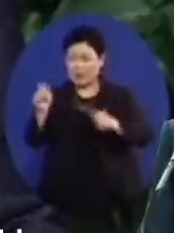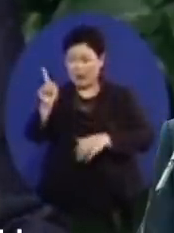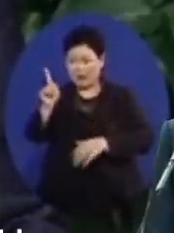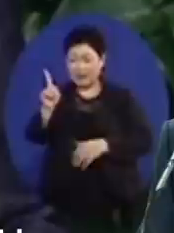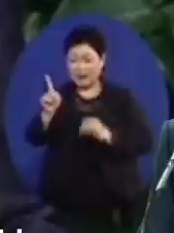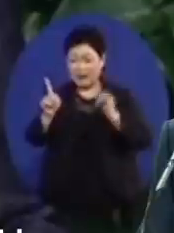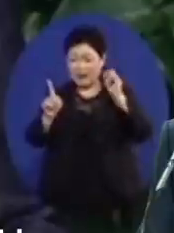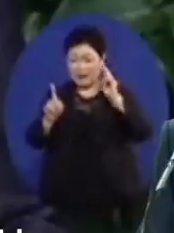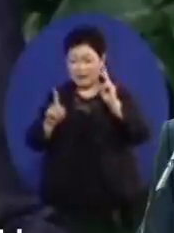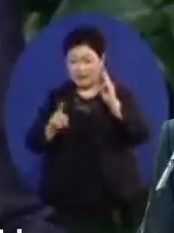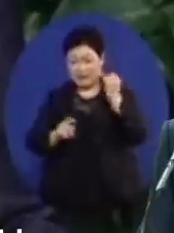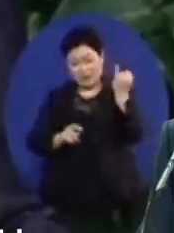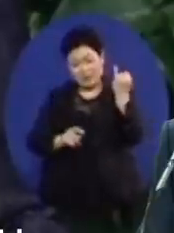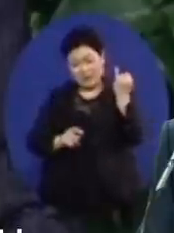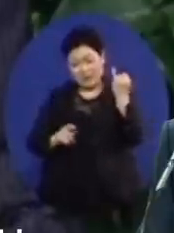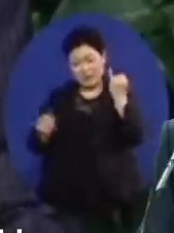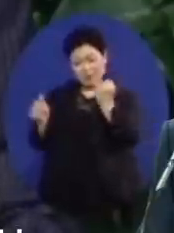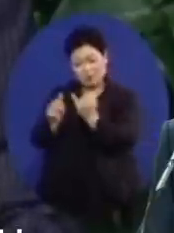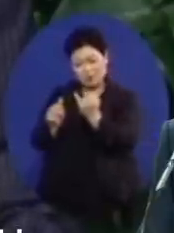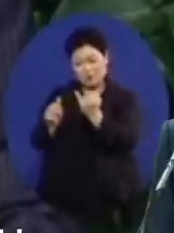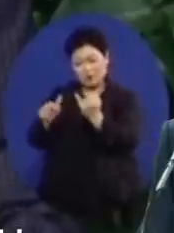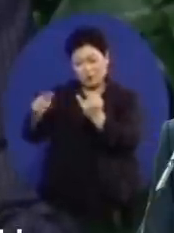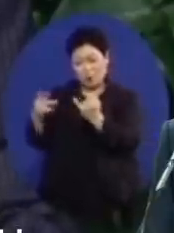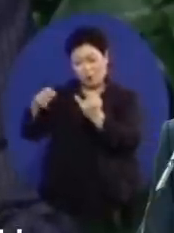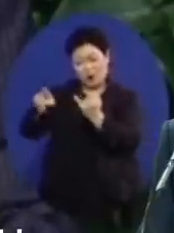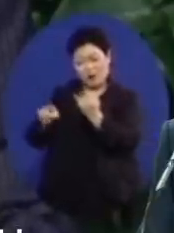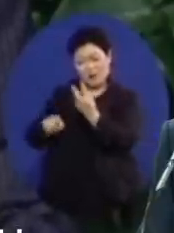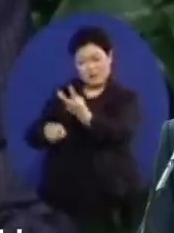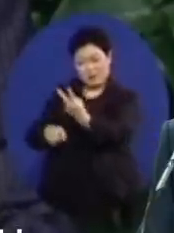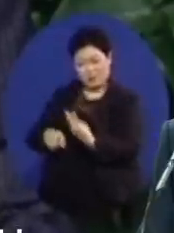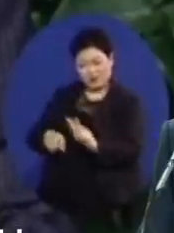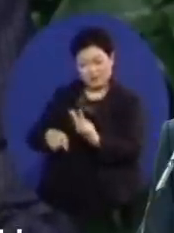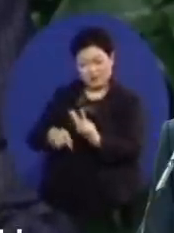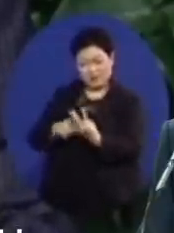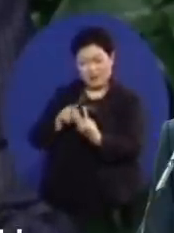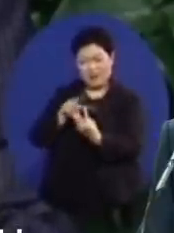한 여자하고 조카하고 왔는데 그 같이 온